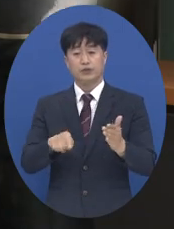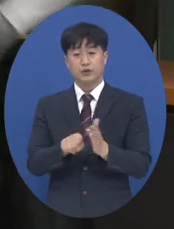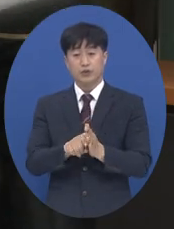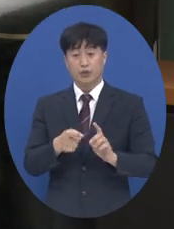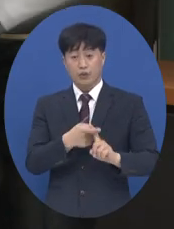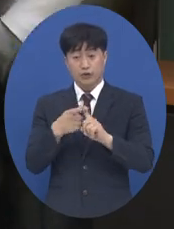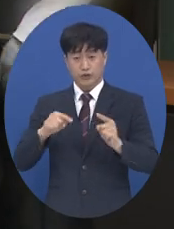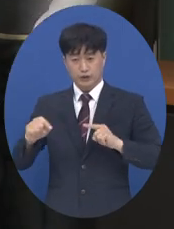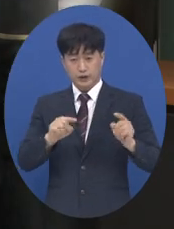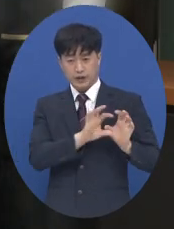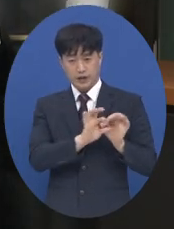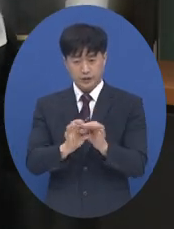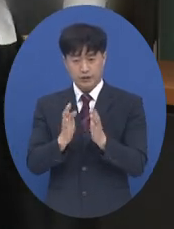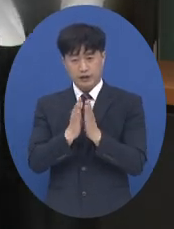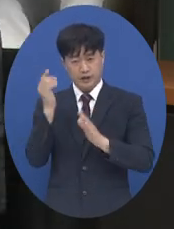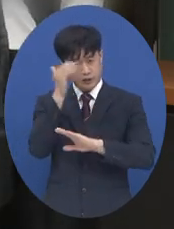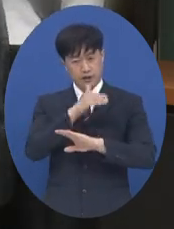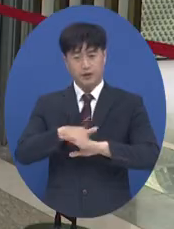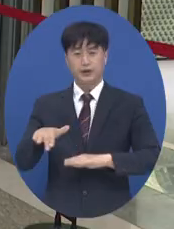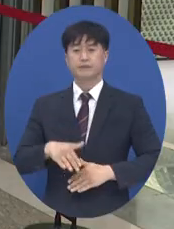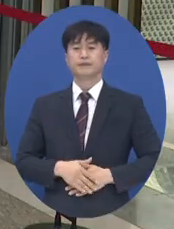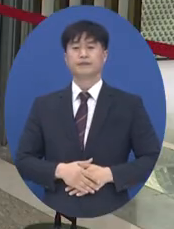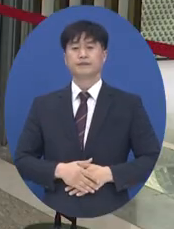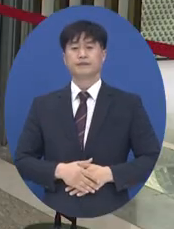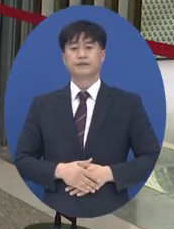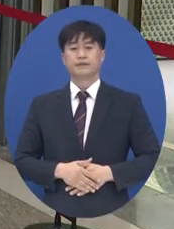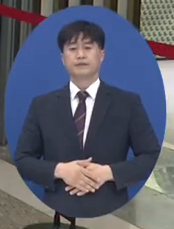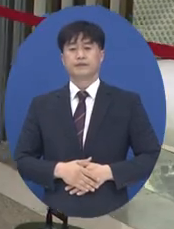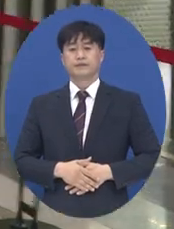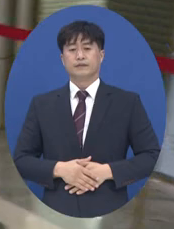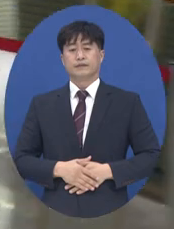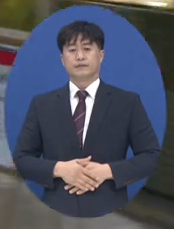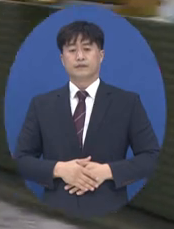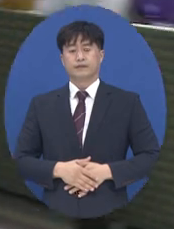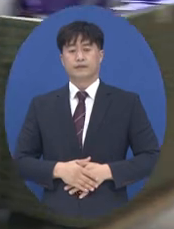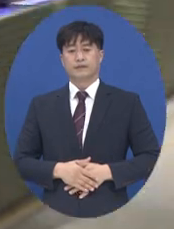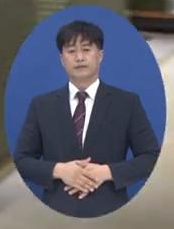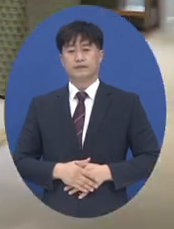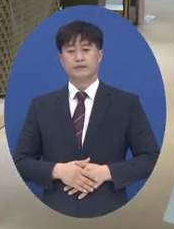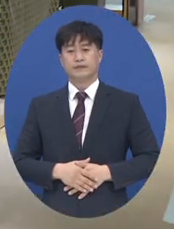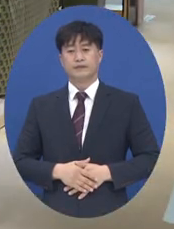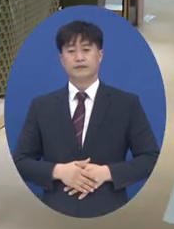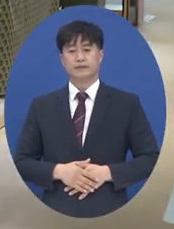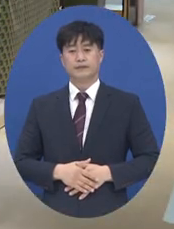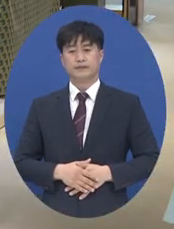정책을 지속적으로 펼친다는 방침입니다. 경기지TV 최지연입니다.